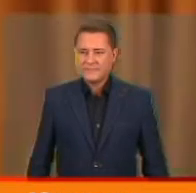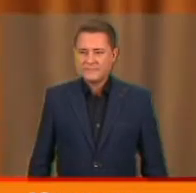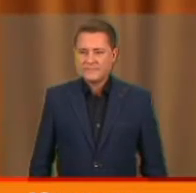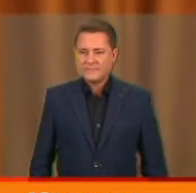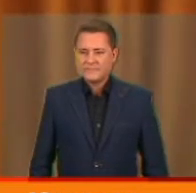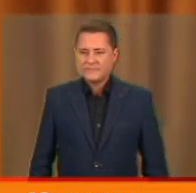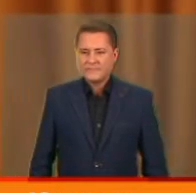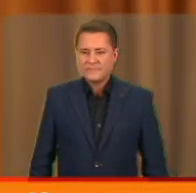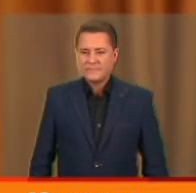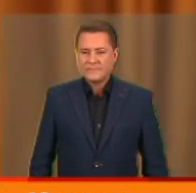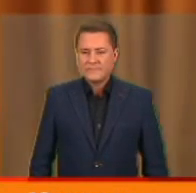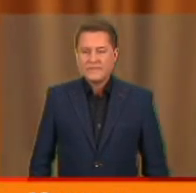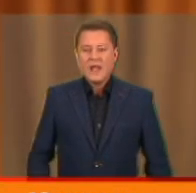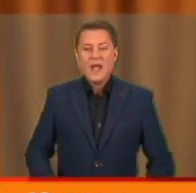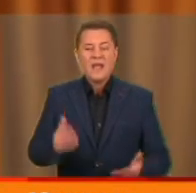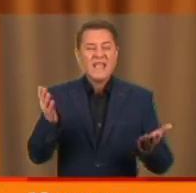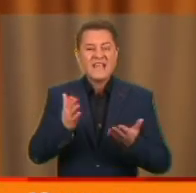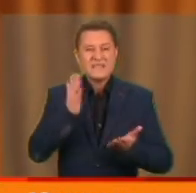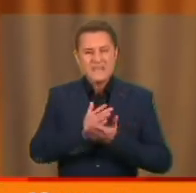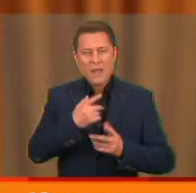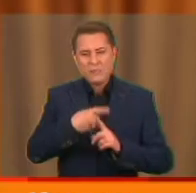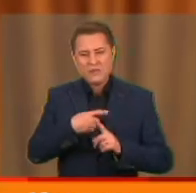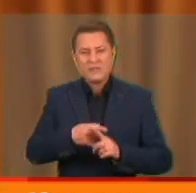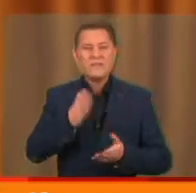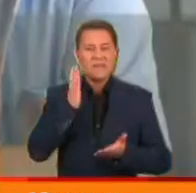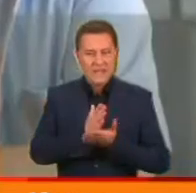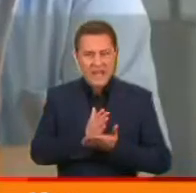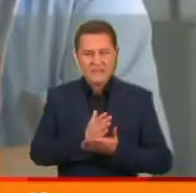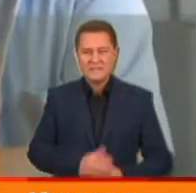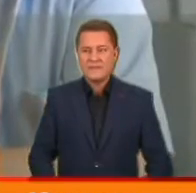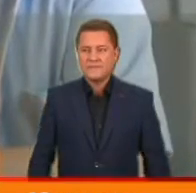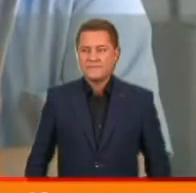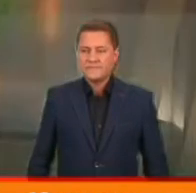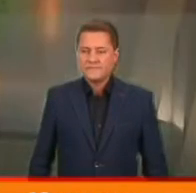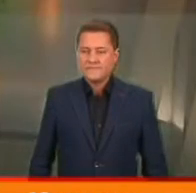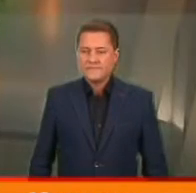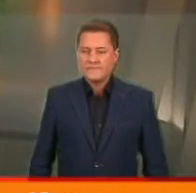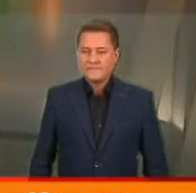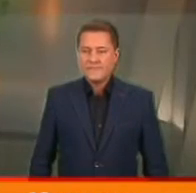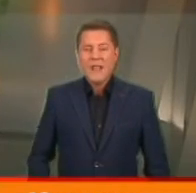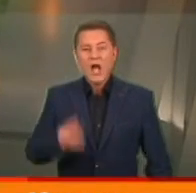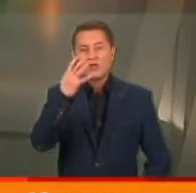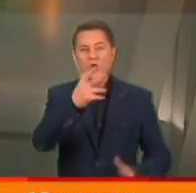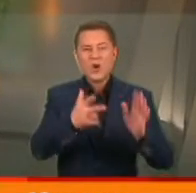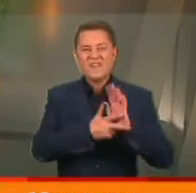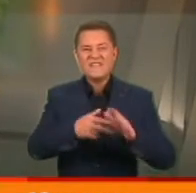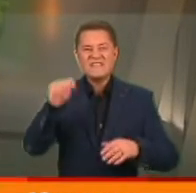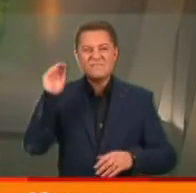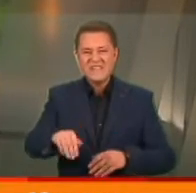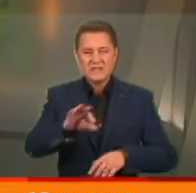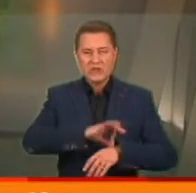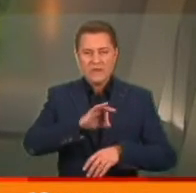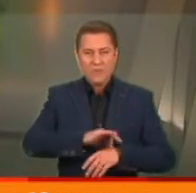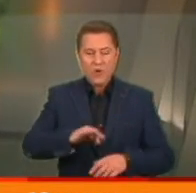Є якісь позитивні? Є. Да? Є, да. 48 тисяч хворих на гепатит